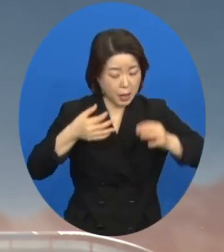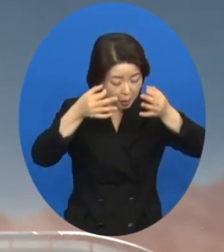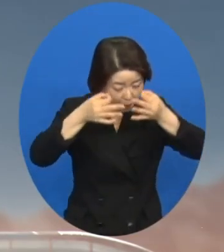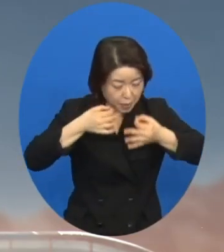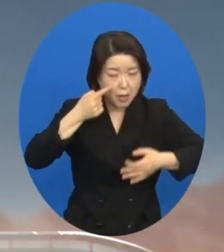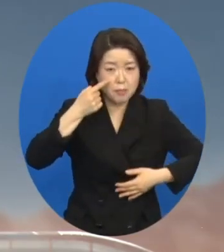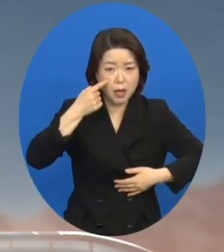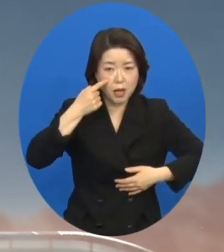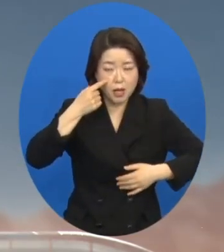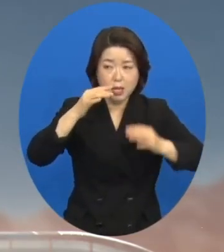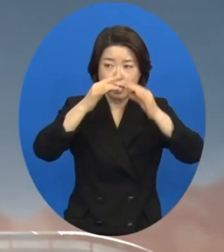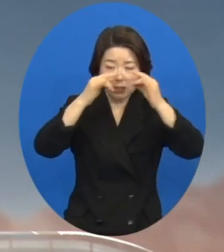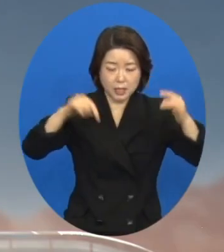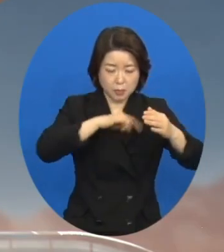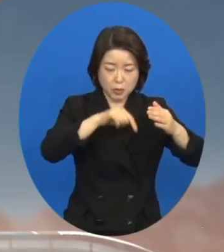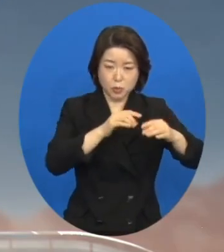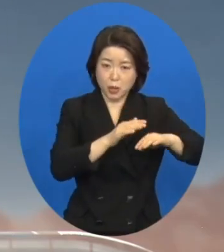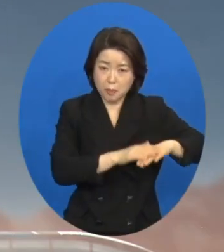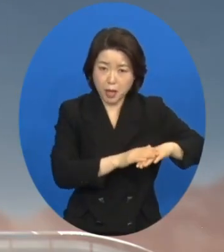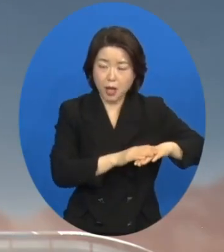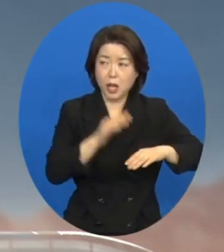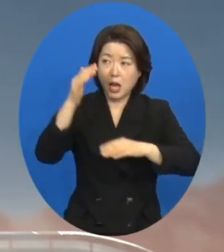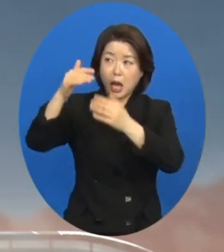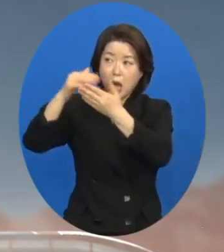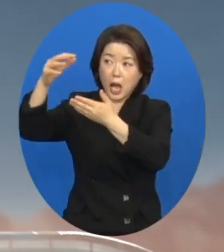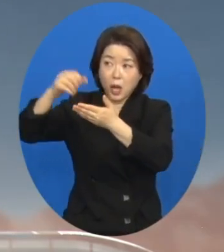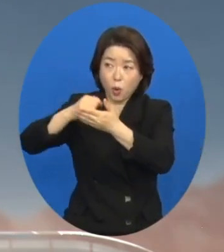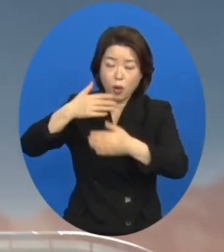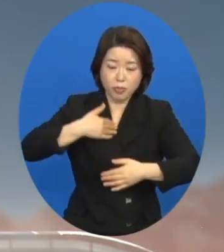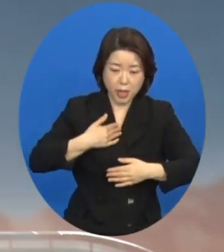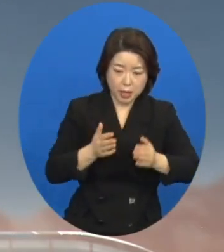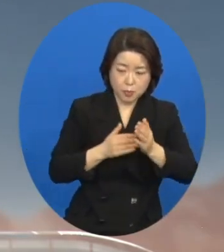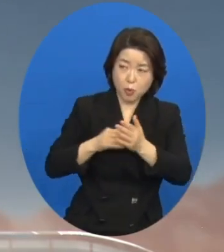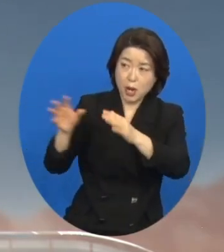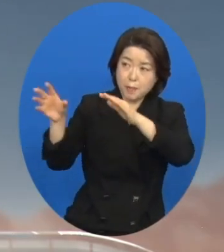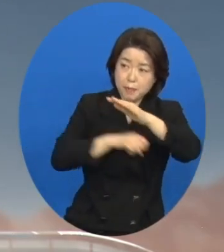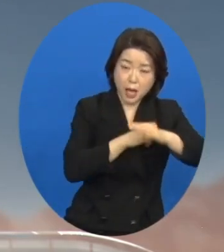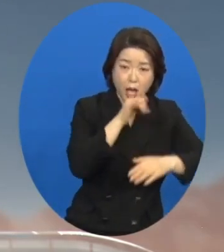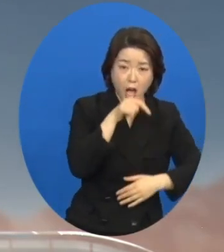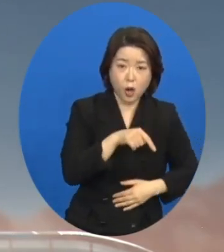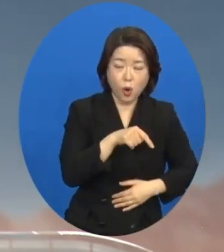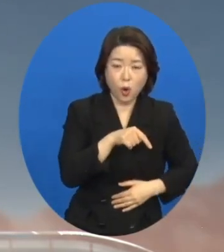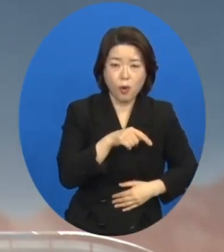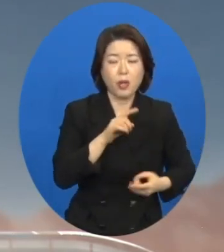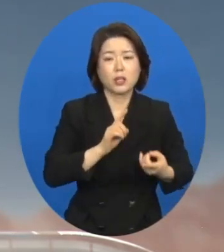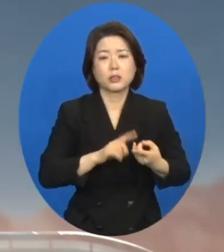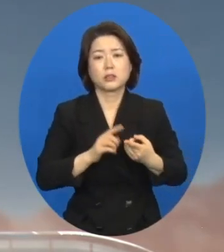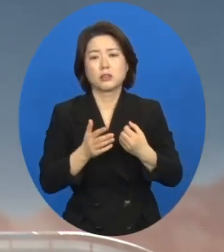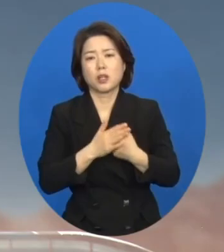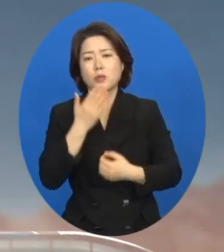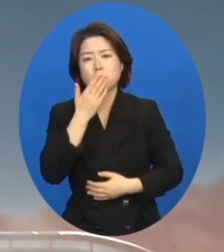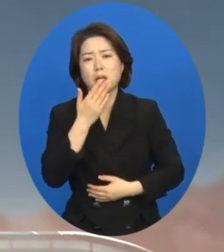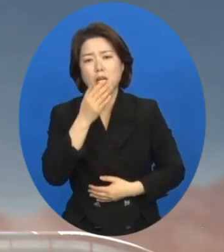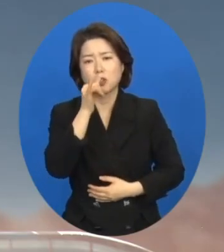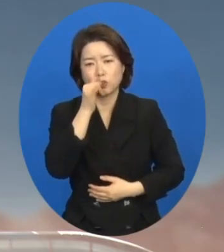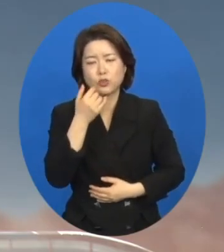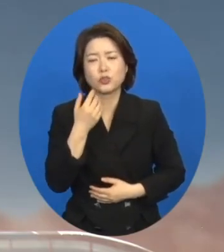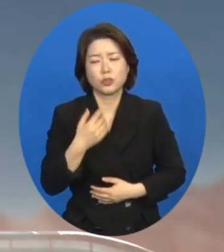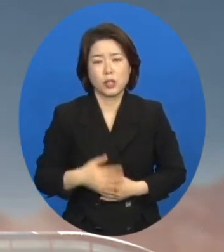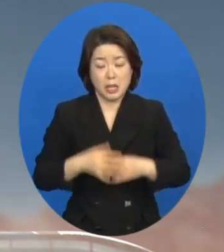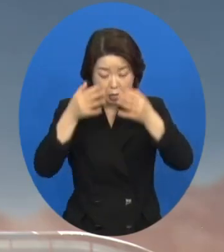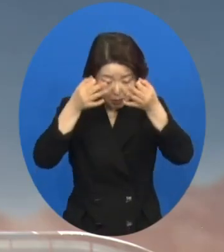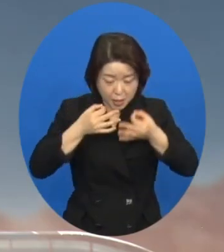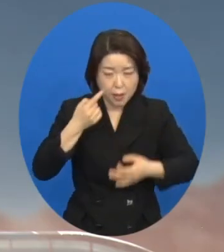속에 감추어졌던 것, 하나님의 것을 나의 것으로 탈취했던 것, 그것 때문인지도 모릅니다. 여러분,